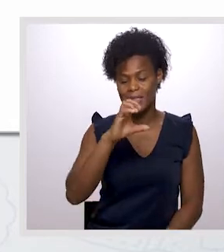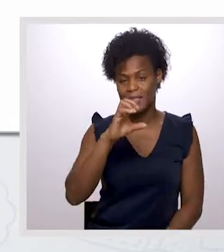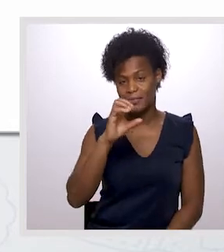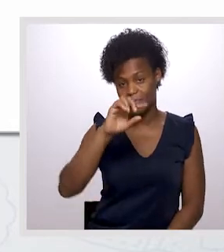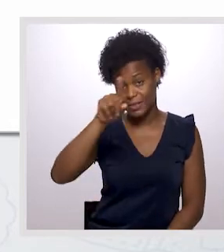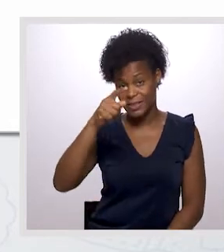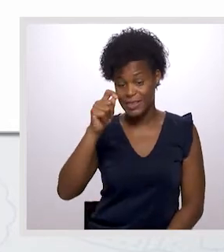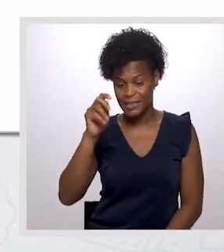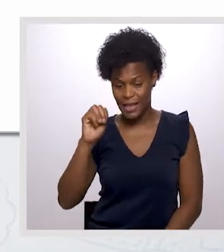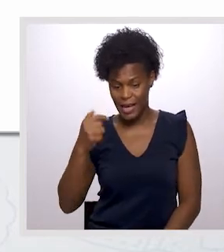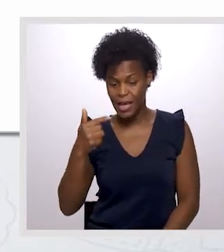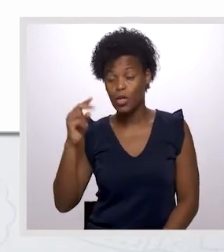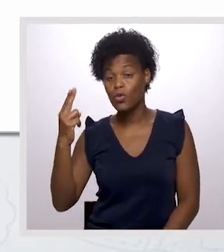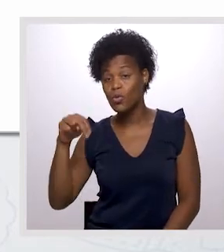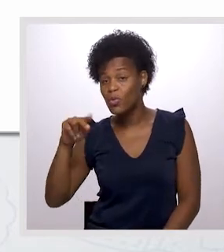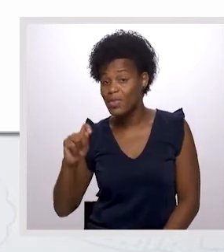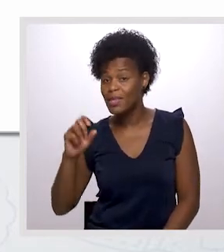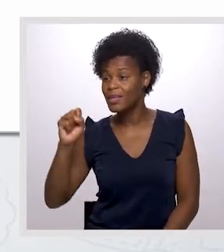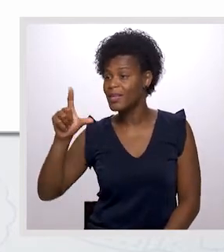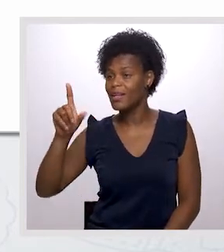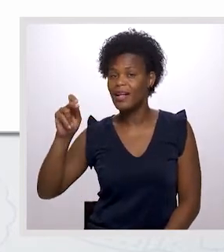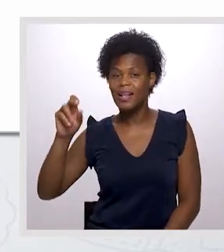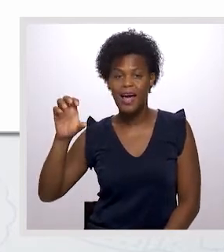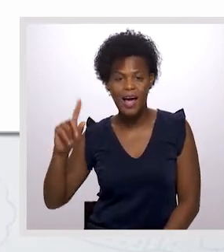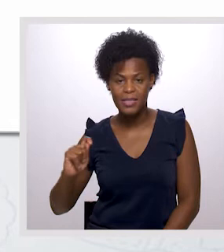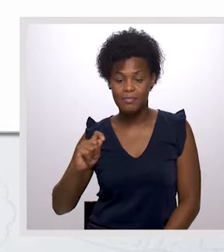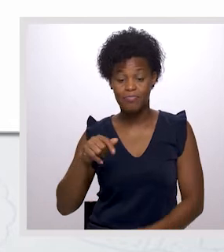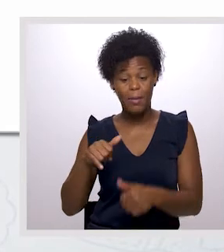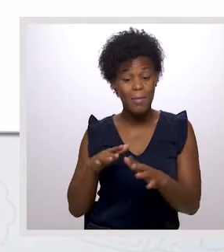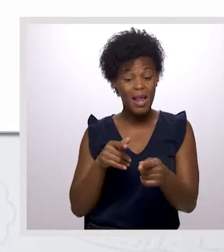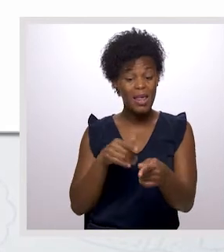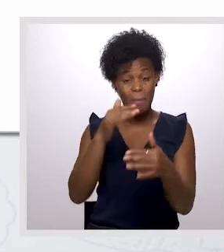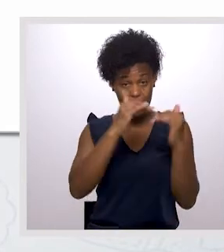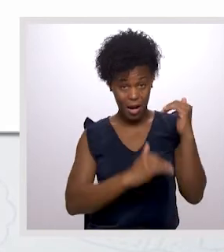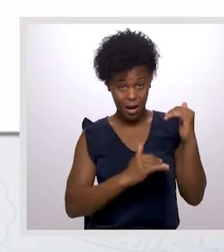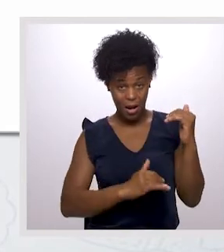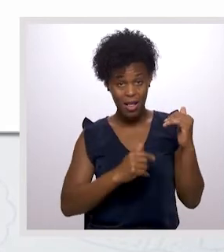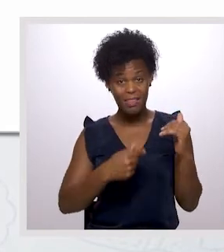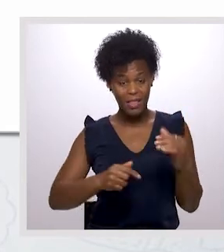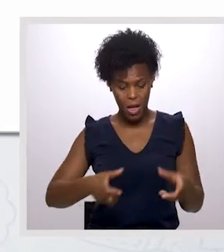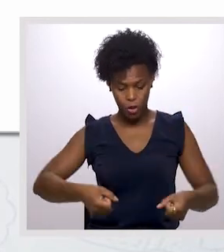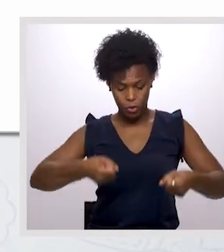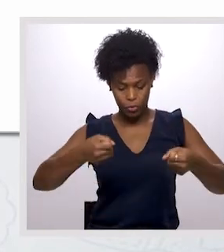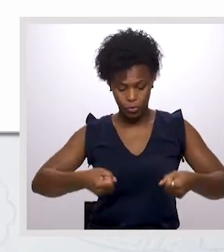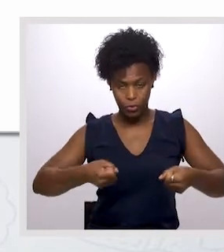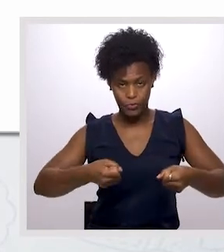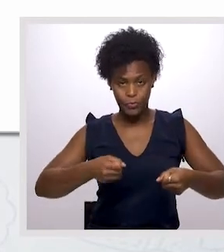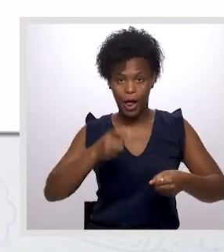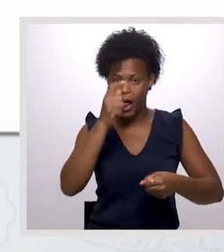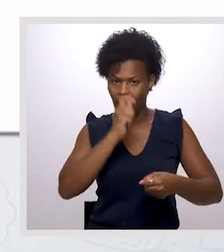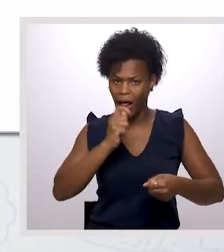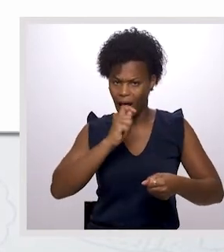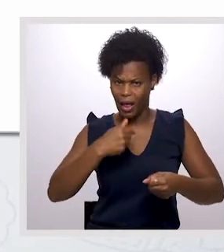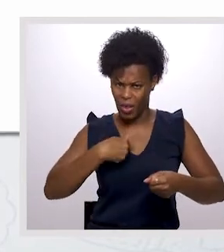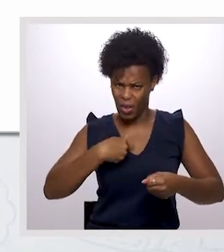tigela de gelado e nós só servimos um pouquinho numa taça. c'est une glace, je mange une